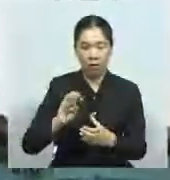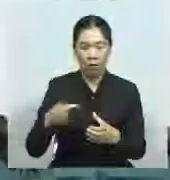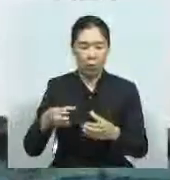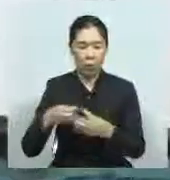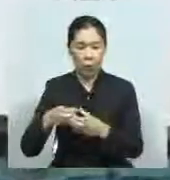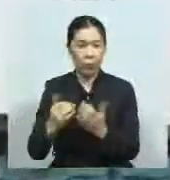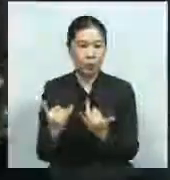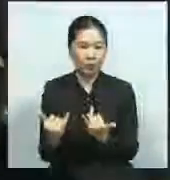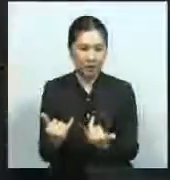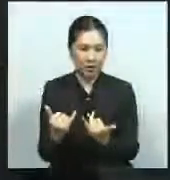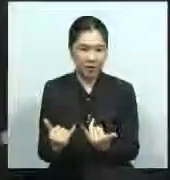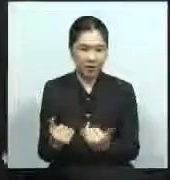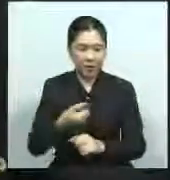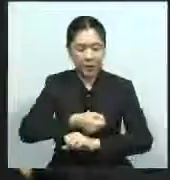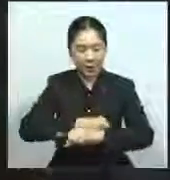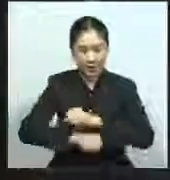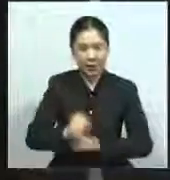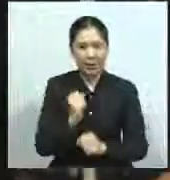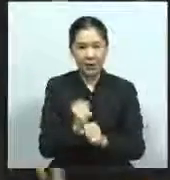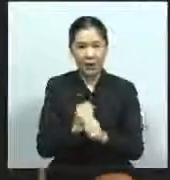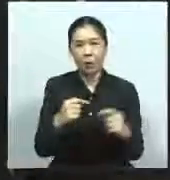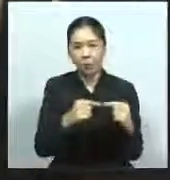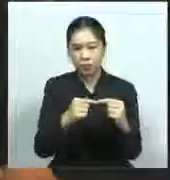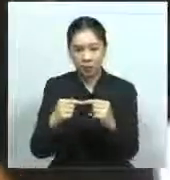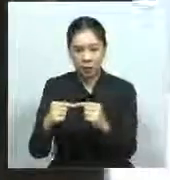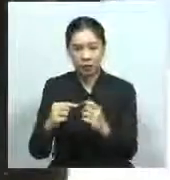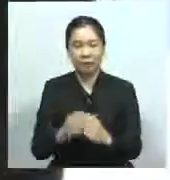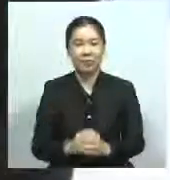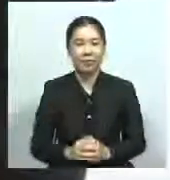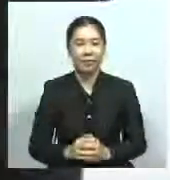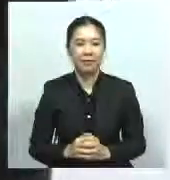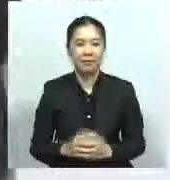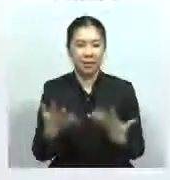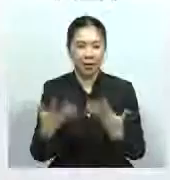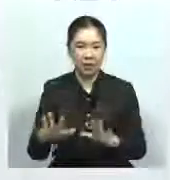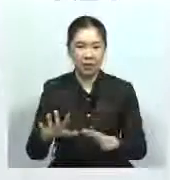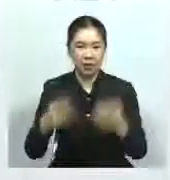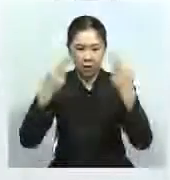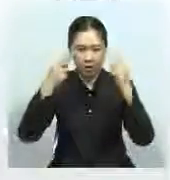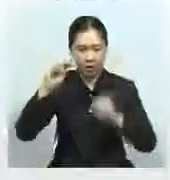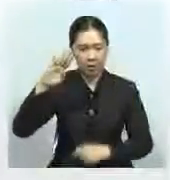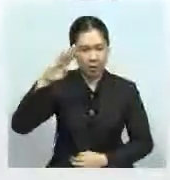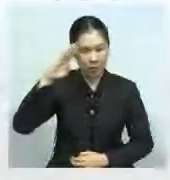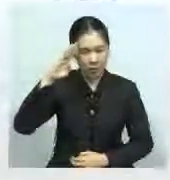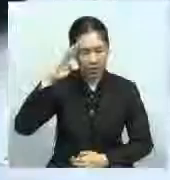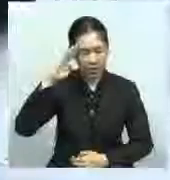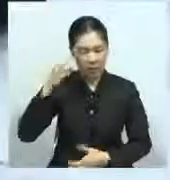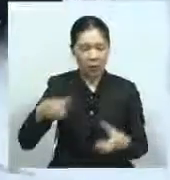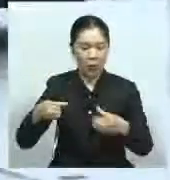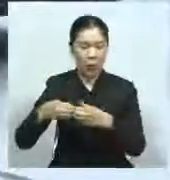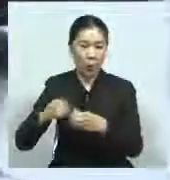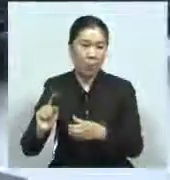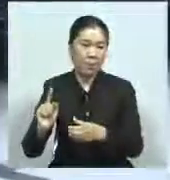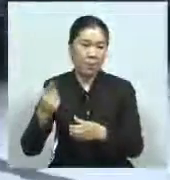การปฏิบัติหน้าที่ต่อไปค่ะจนกว่านายกรัฐมนตรีจะนำคณะรัฐมนตรีชุดใหม่เข้